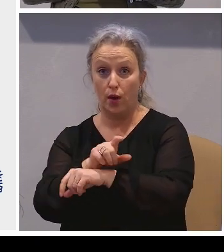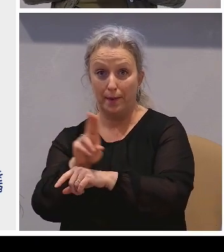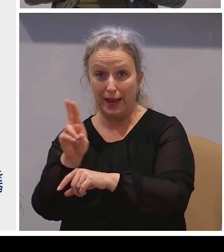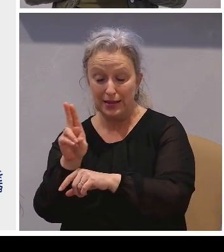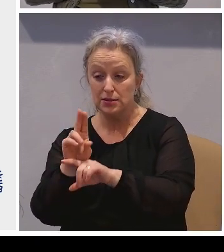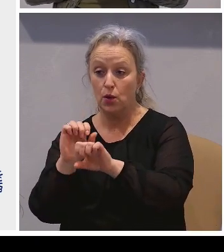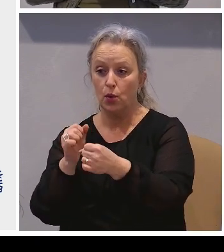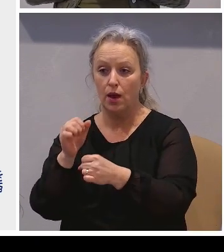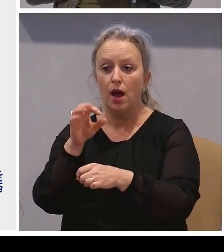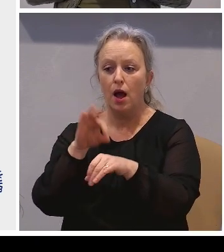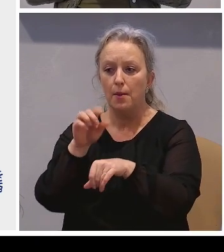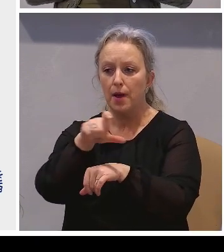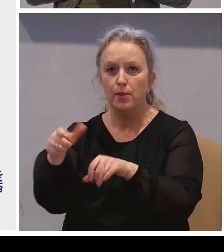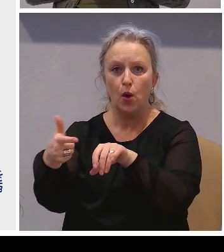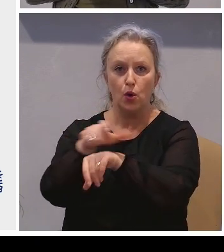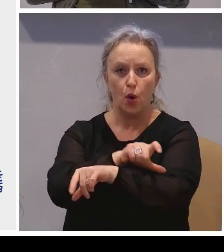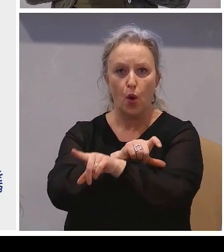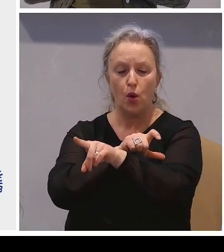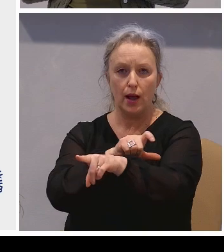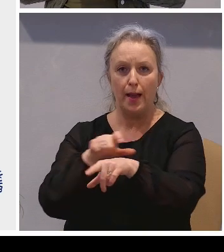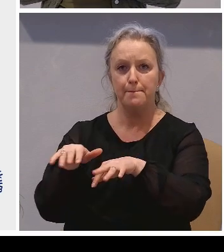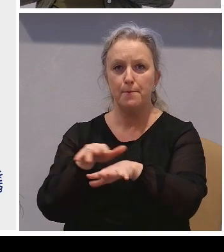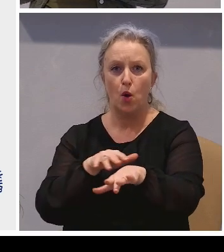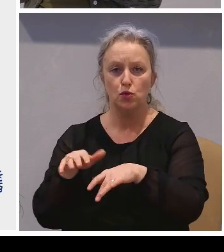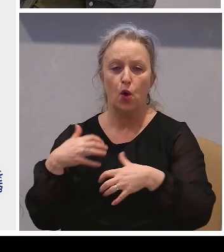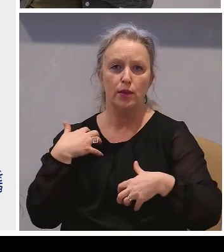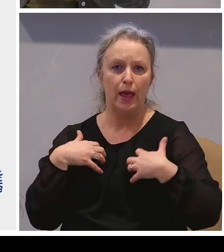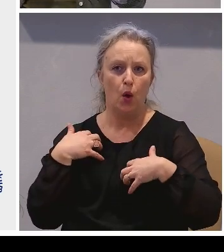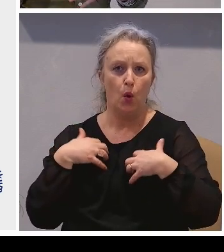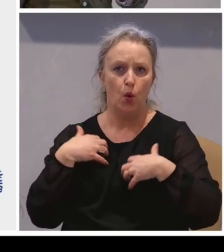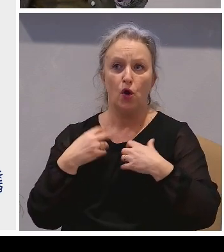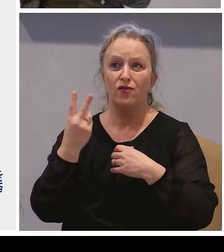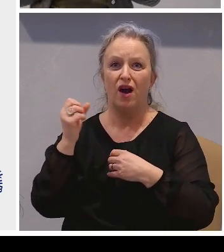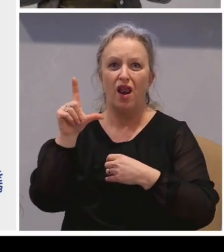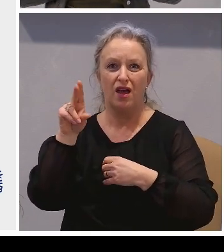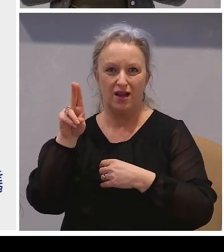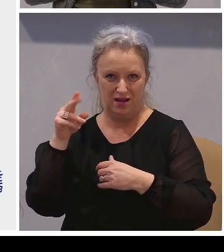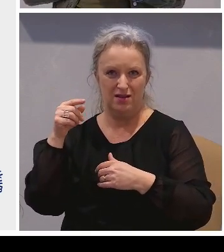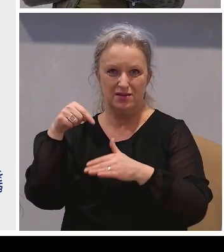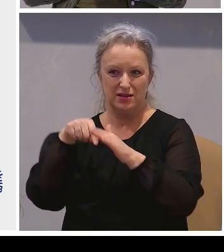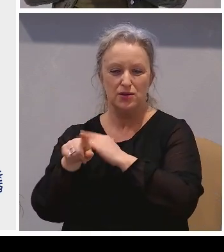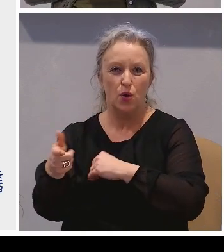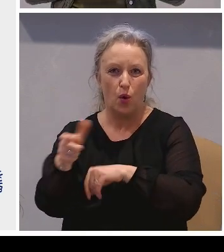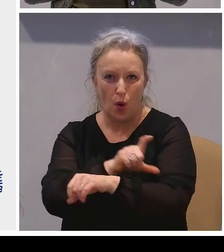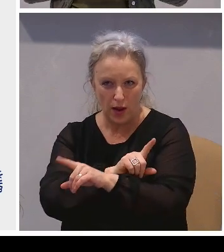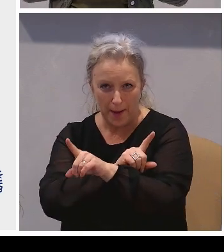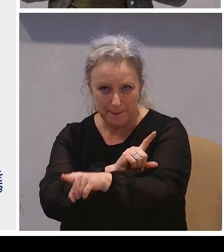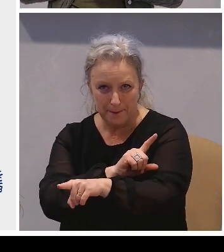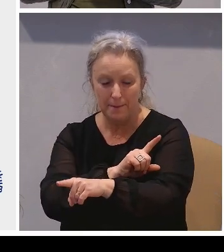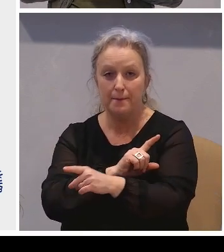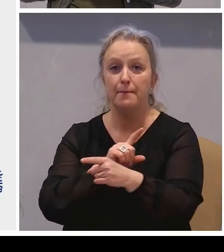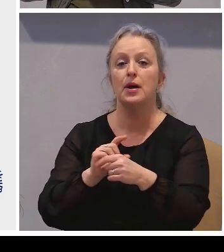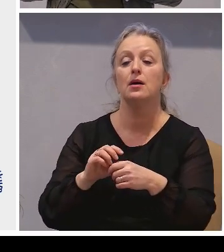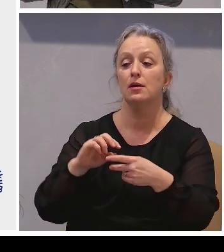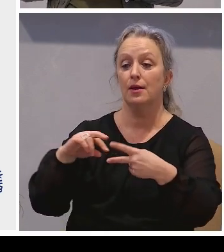kellel on rohkem survival motoneuron The more valku, ehk siis SMN geeni protein ekspressioon a on patient